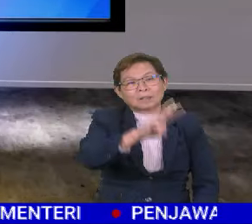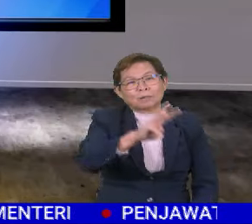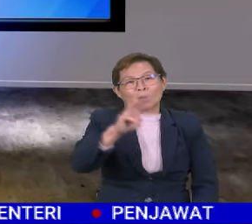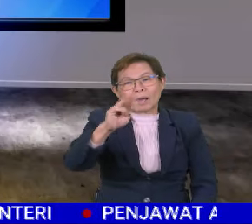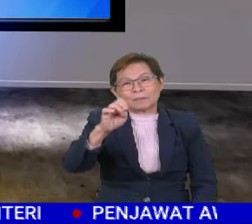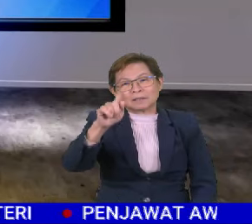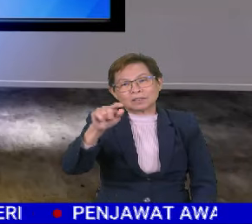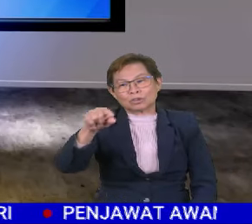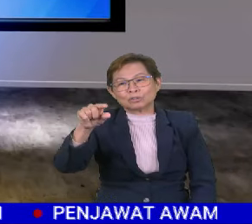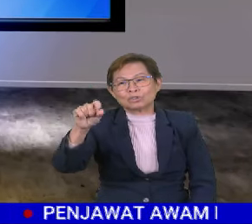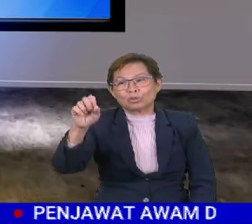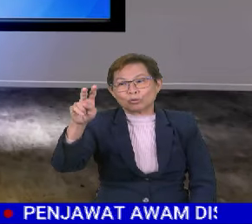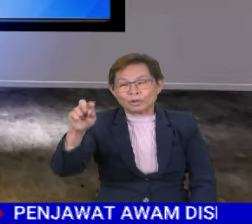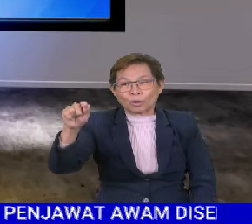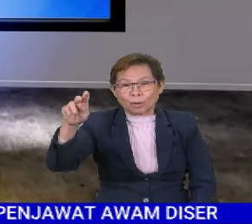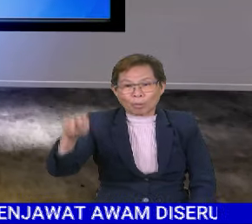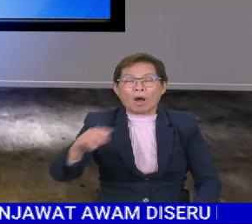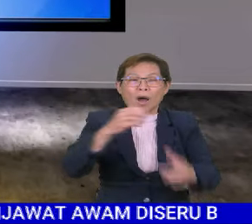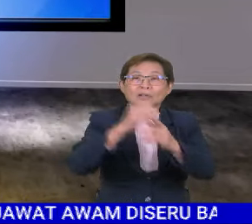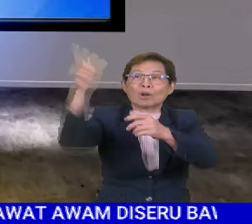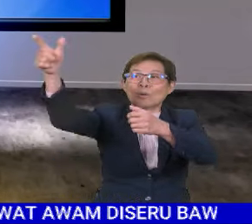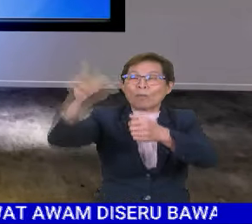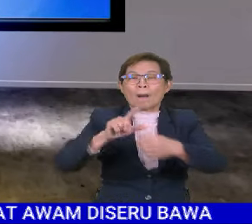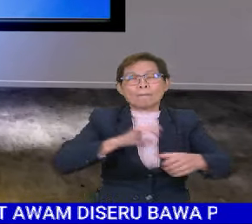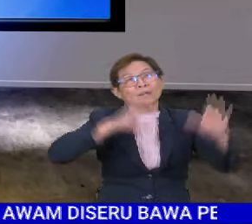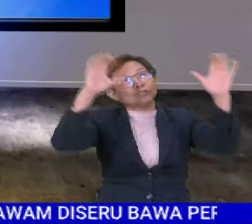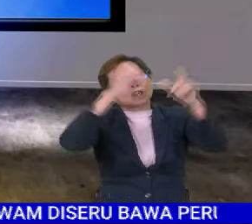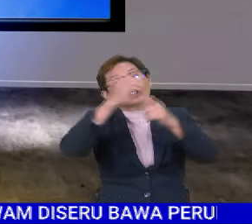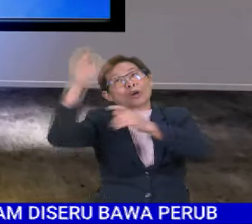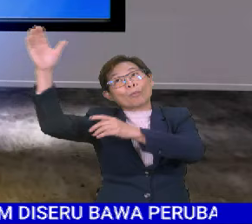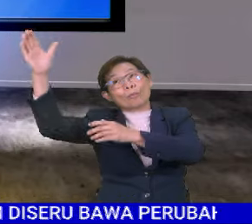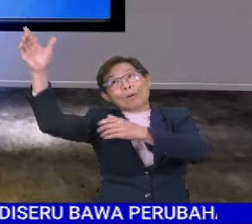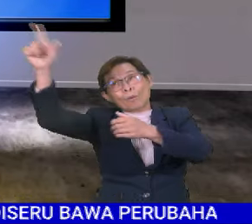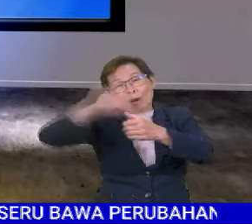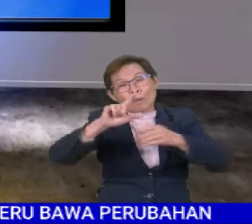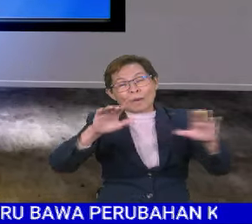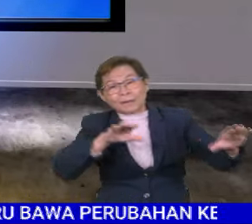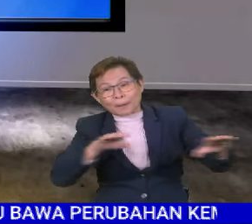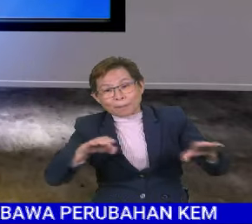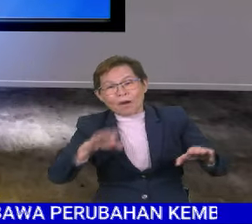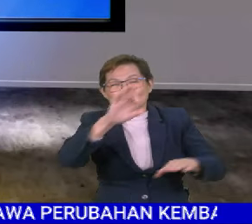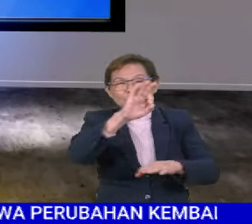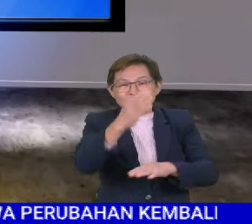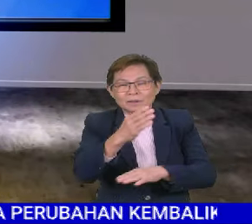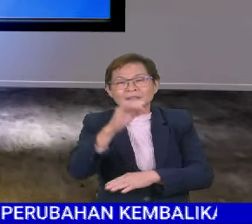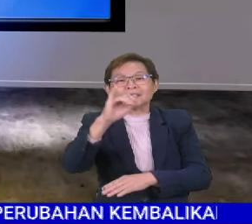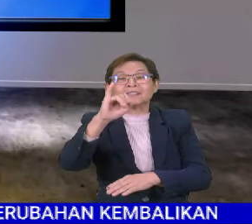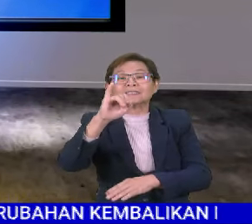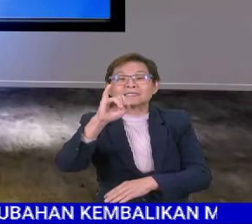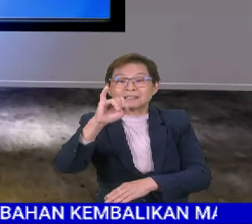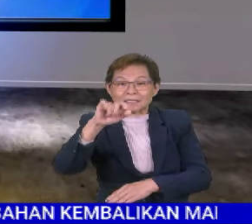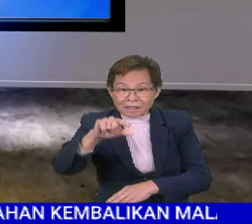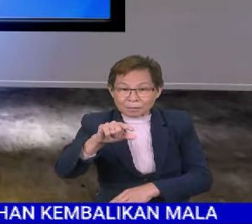www.met.gov.my ataupun boleh muat turun aplikasi My Cuaca ataupun My Gempa, serta anda boleh layari Facebook, Instagram, Twitter dan